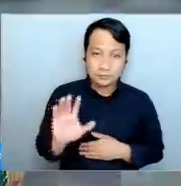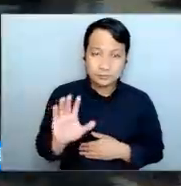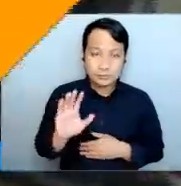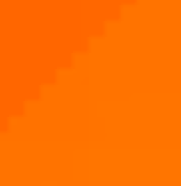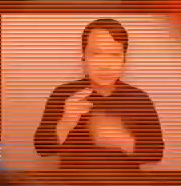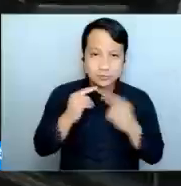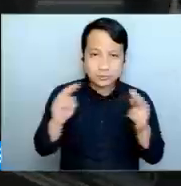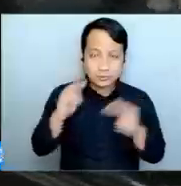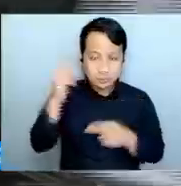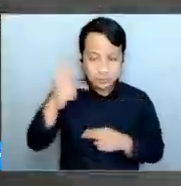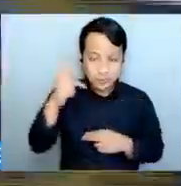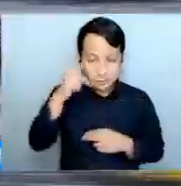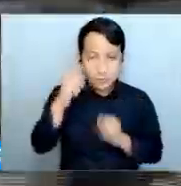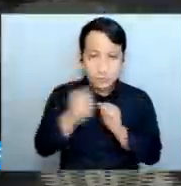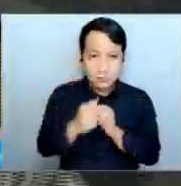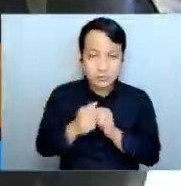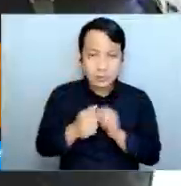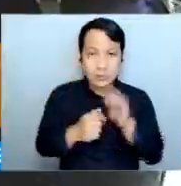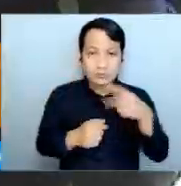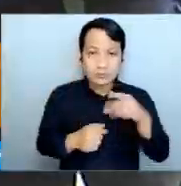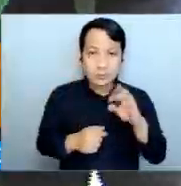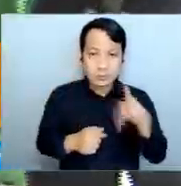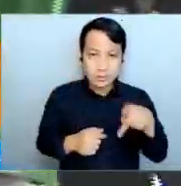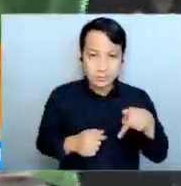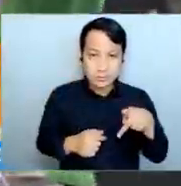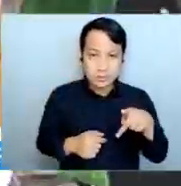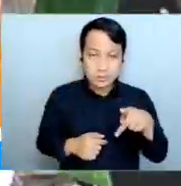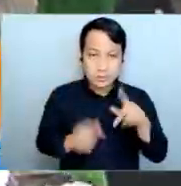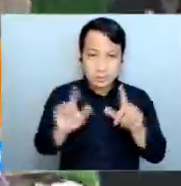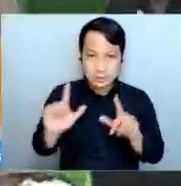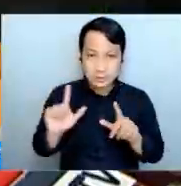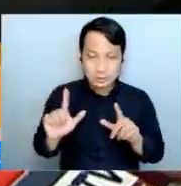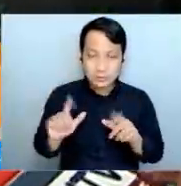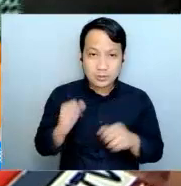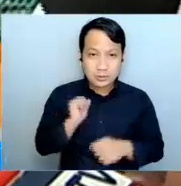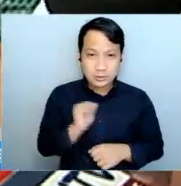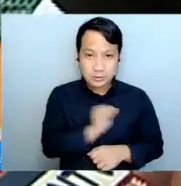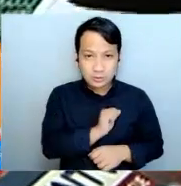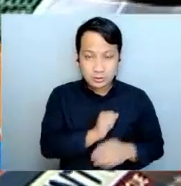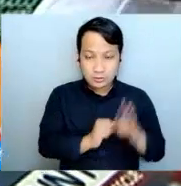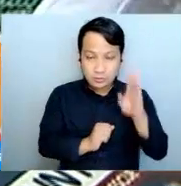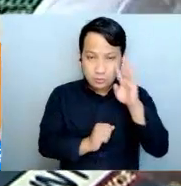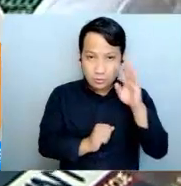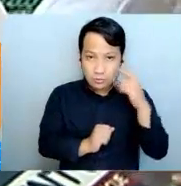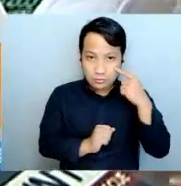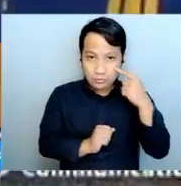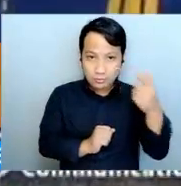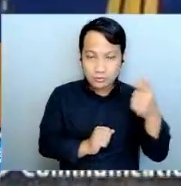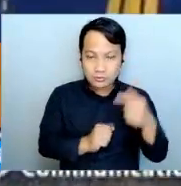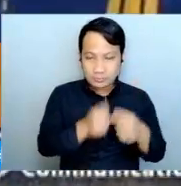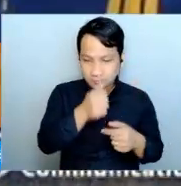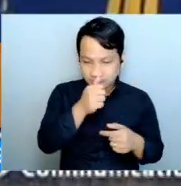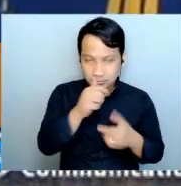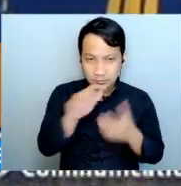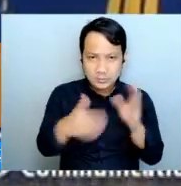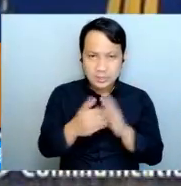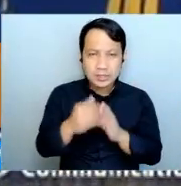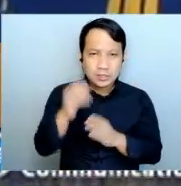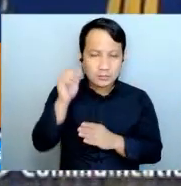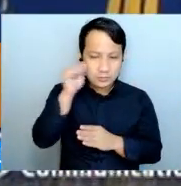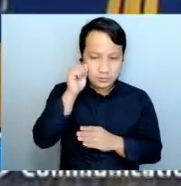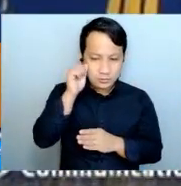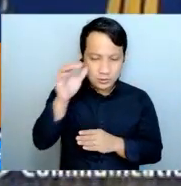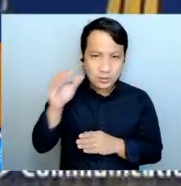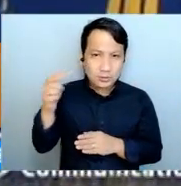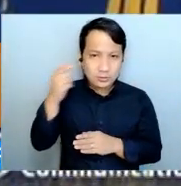magiging standard bearer ng PDP laban sa 2022 election si Senator Bongo. Ayon kay Party President Alfonso Cusi, si Pangulong Duterte